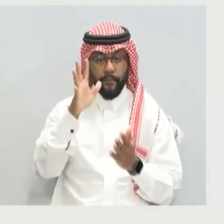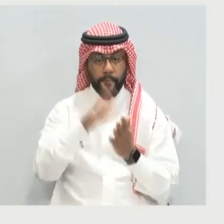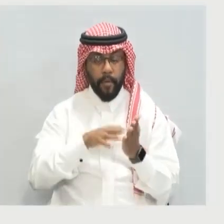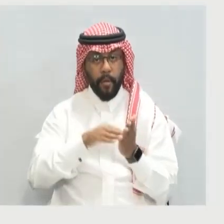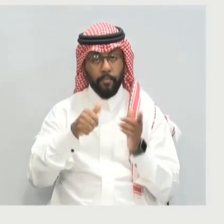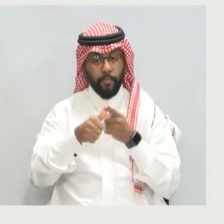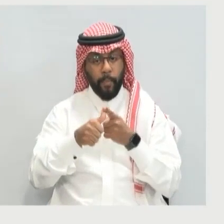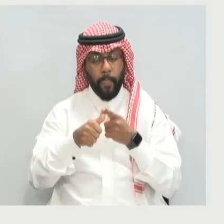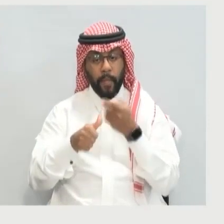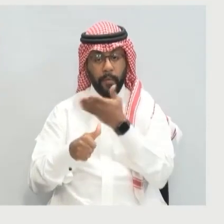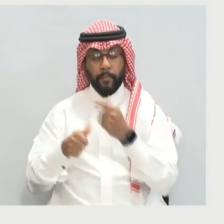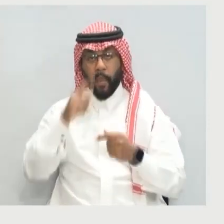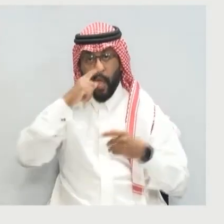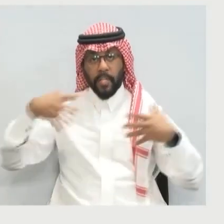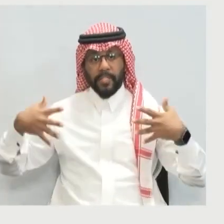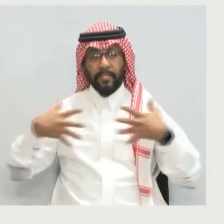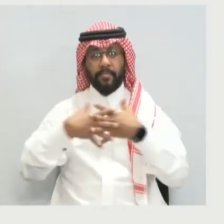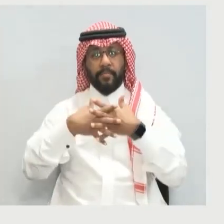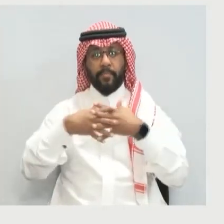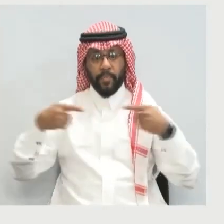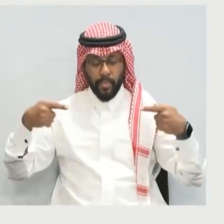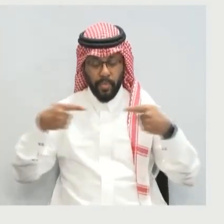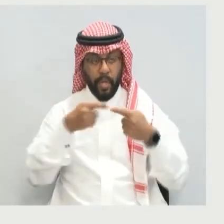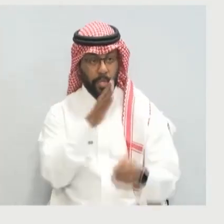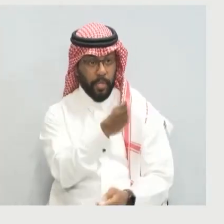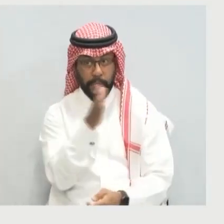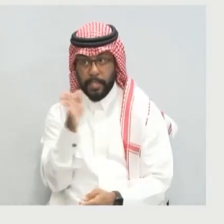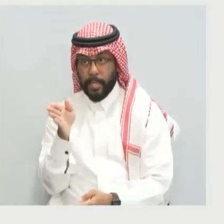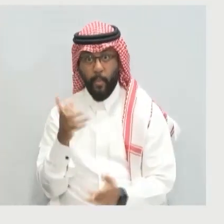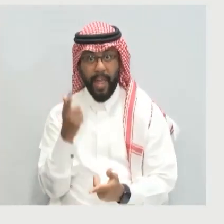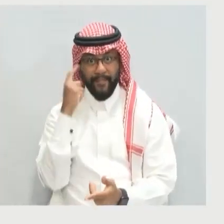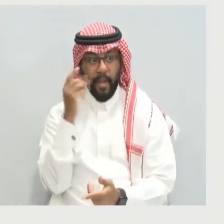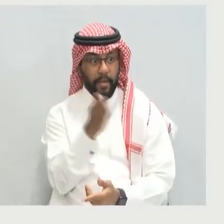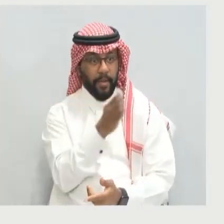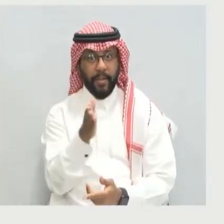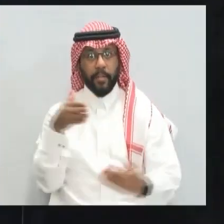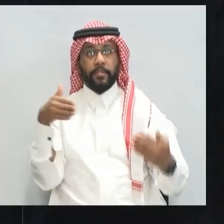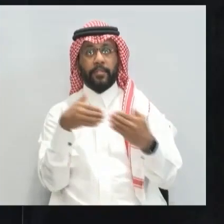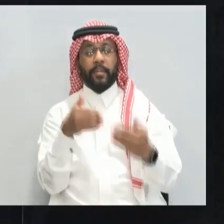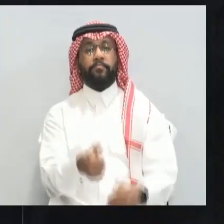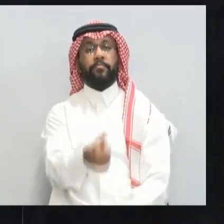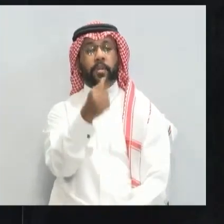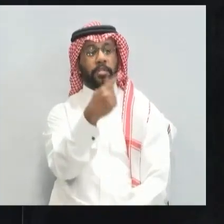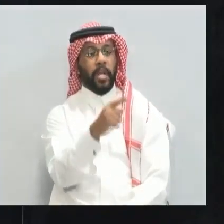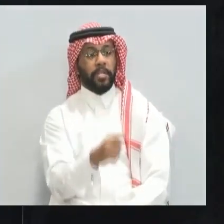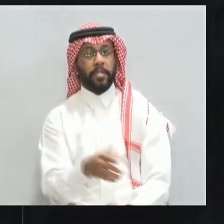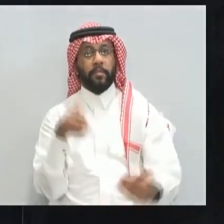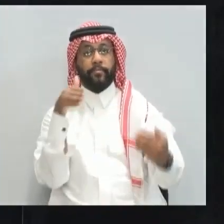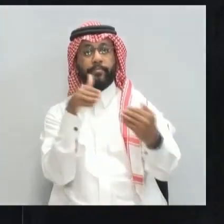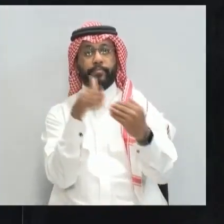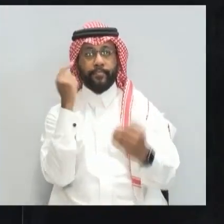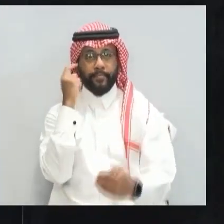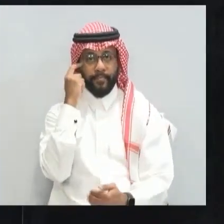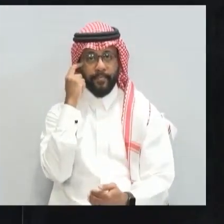يجب ان تتصادم المواد المتفاعله اولا في الاتجاه الصحيح مثل ما راينا في اي وبي وسي ودي في الاشكال التي قبل قليل